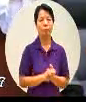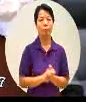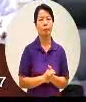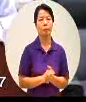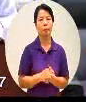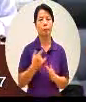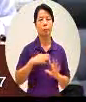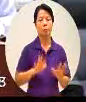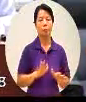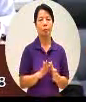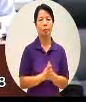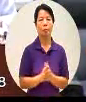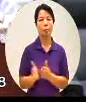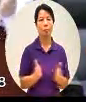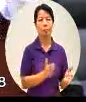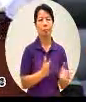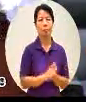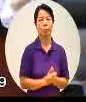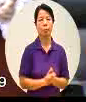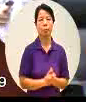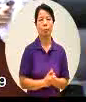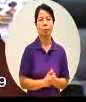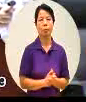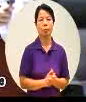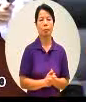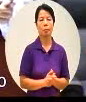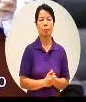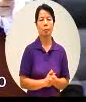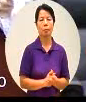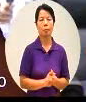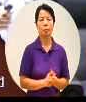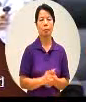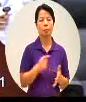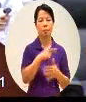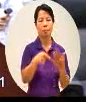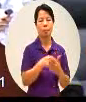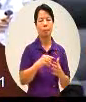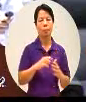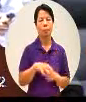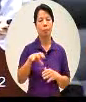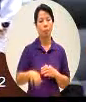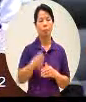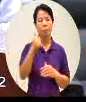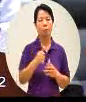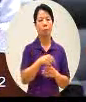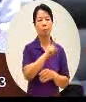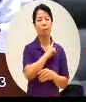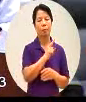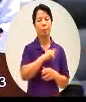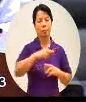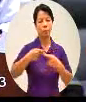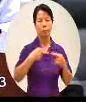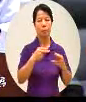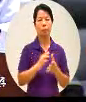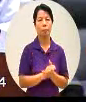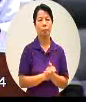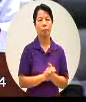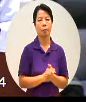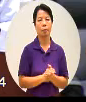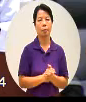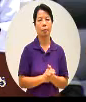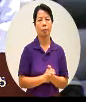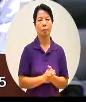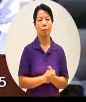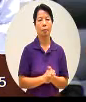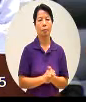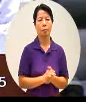那我现在讲一个上面的问题哈、哦，就定请你等于做一个修正。 委员，可不可以简单说